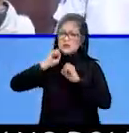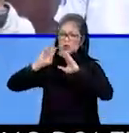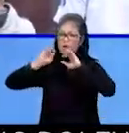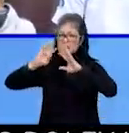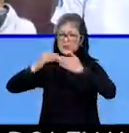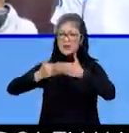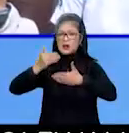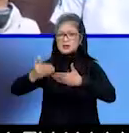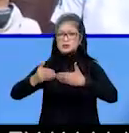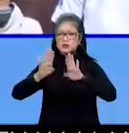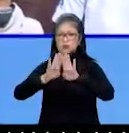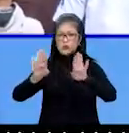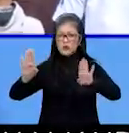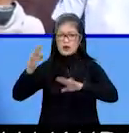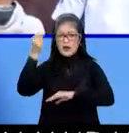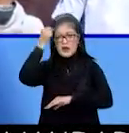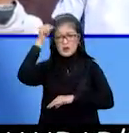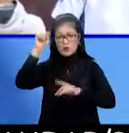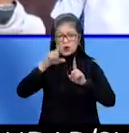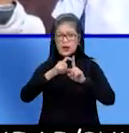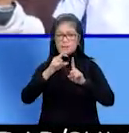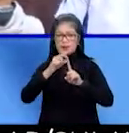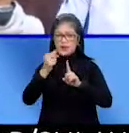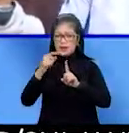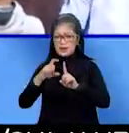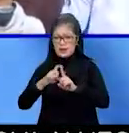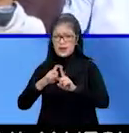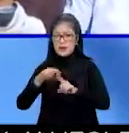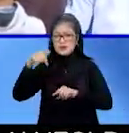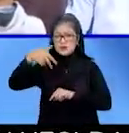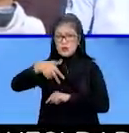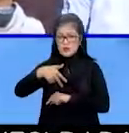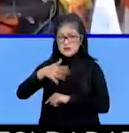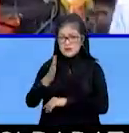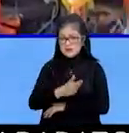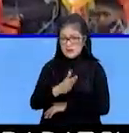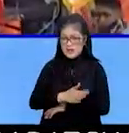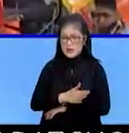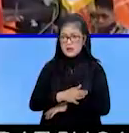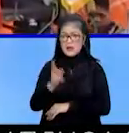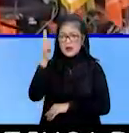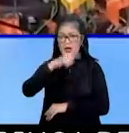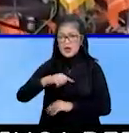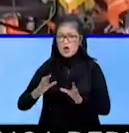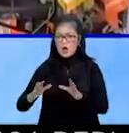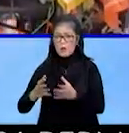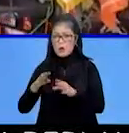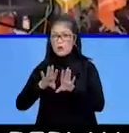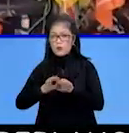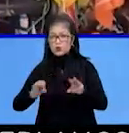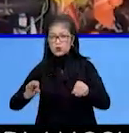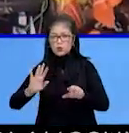di depan gerbang kantor DPRD Provinsi Sulawesi Selatan. Dan tidak hanya dari aliansi buruh ini saja yang akan